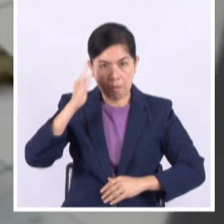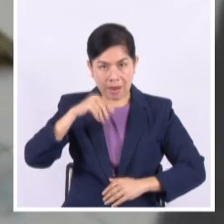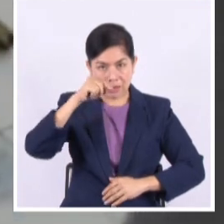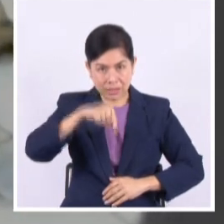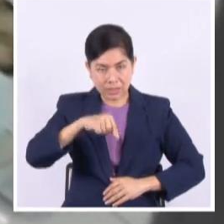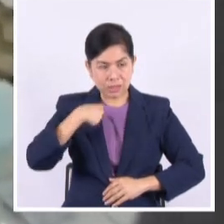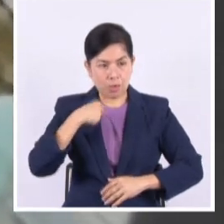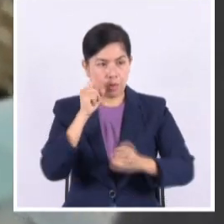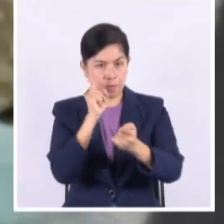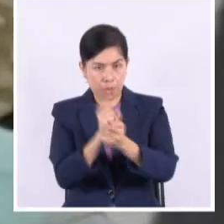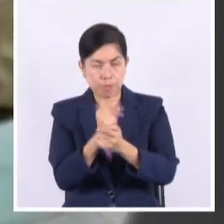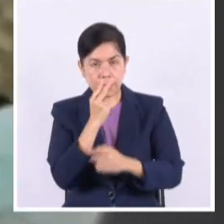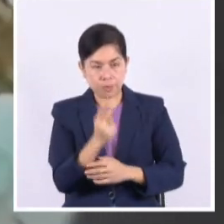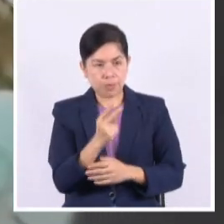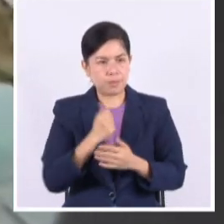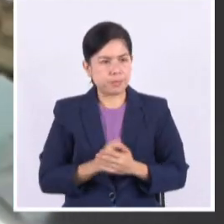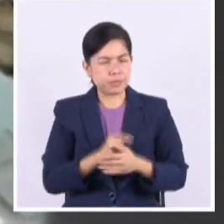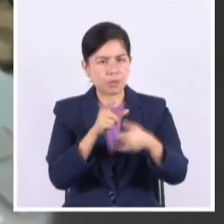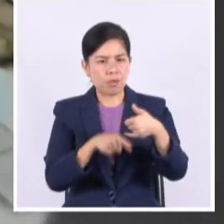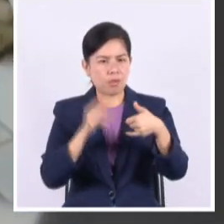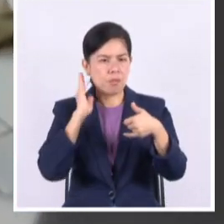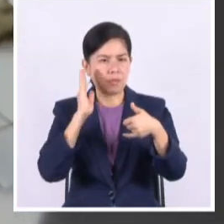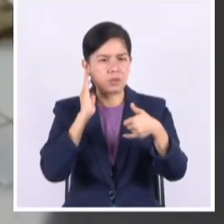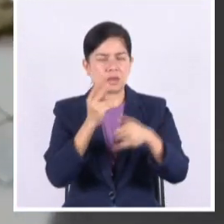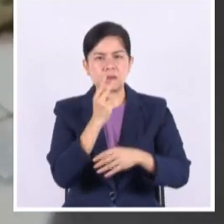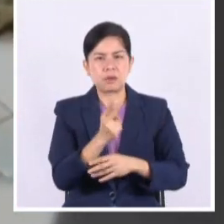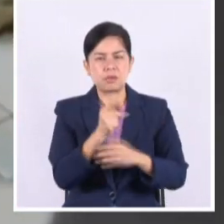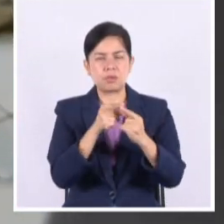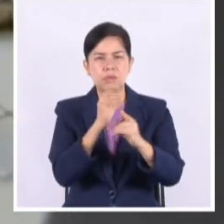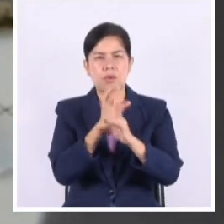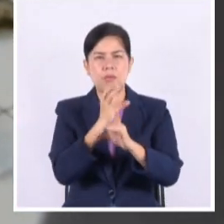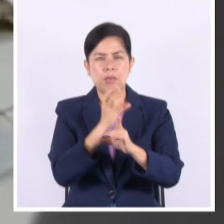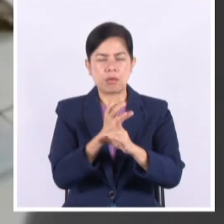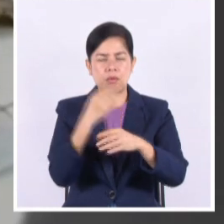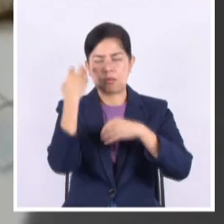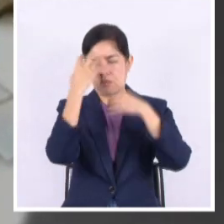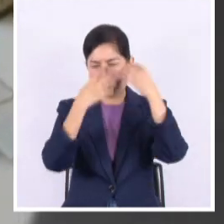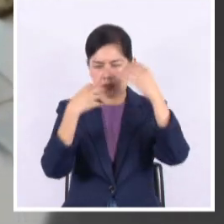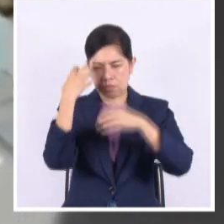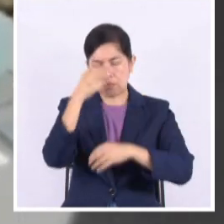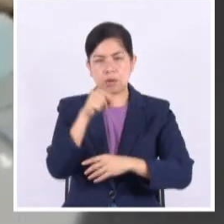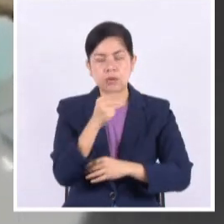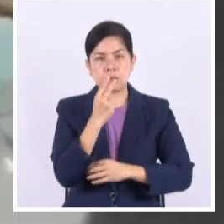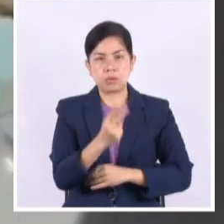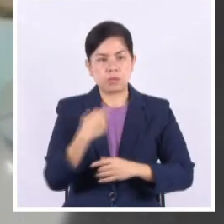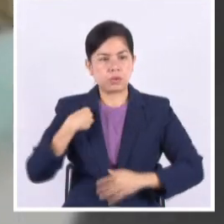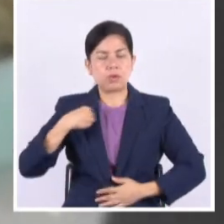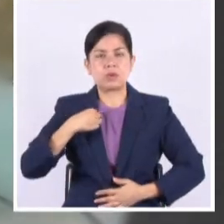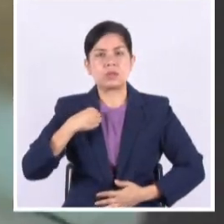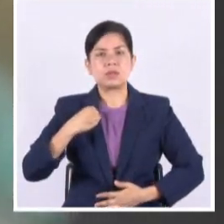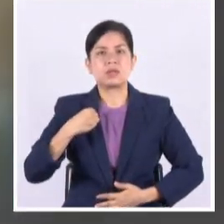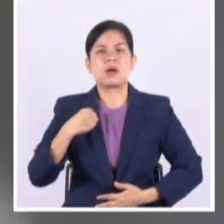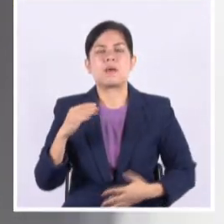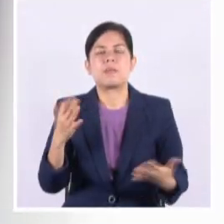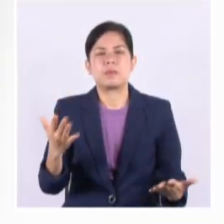เจอผู้ชายคนนี้เมาอยู่เลยนะคะแล้วก็เนี่ยหน้าเน่อคางแตกแบบนี้ค่ะไม่ใส่เสื้อแล้วก็ใส่แต่กางเกงสีข